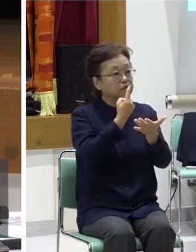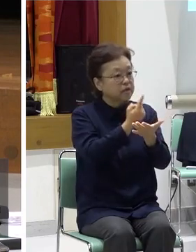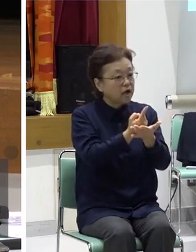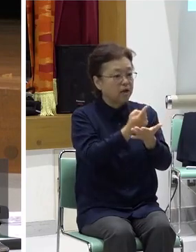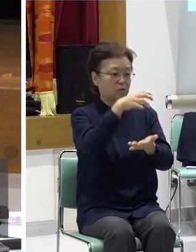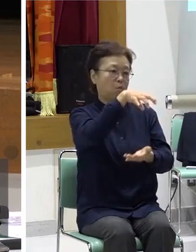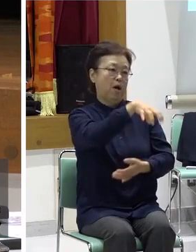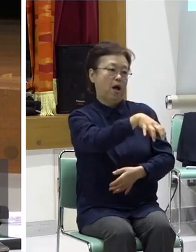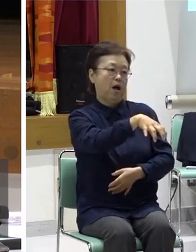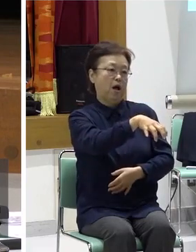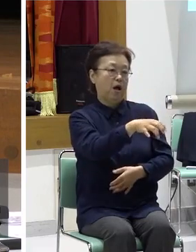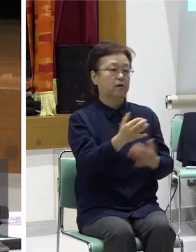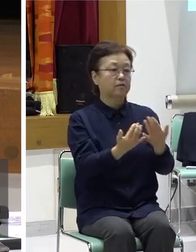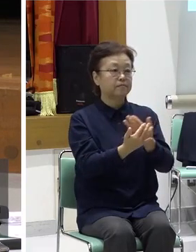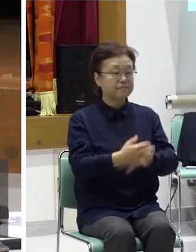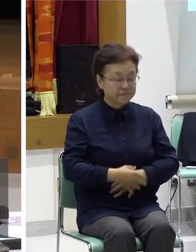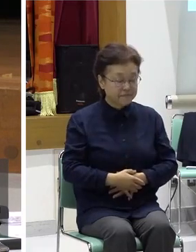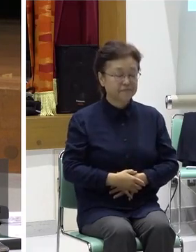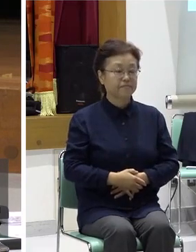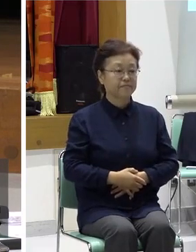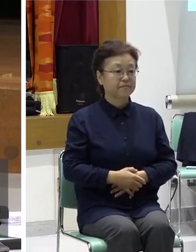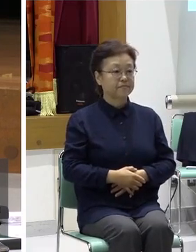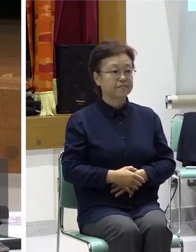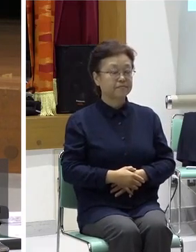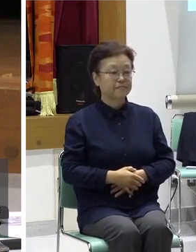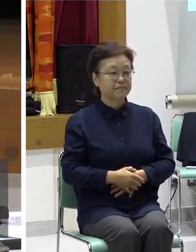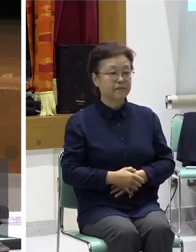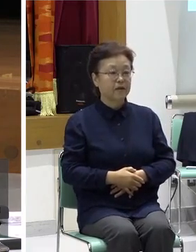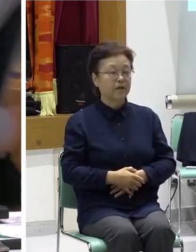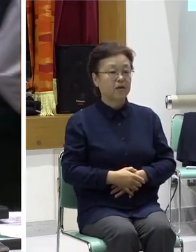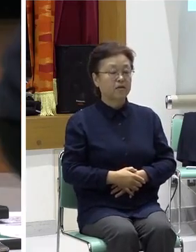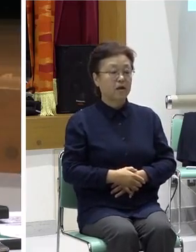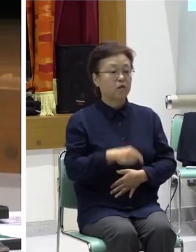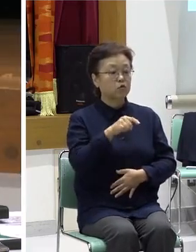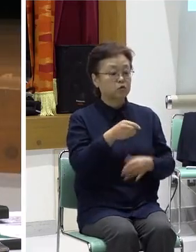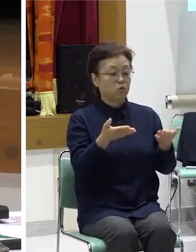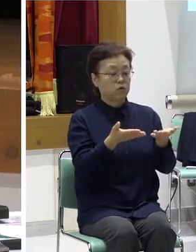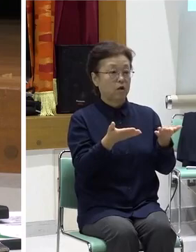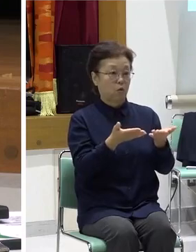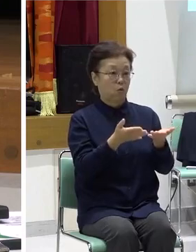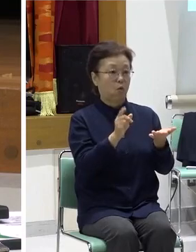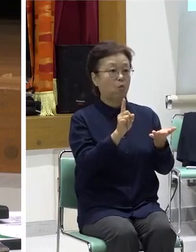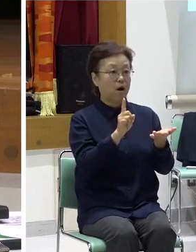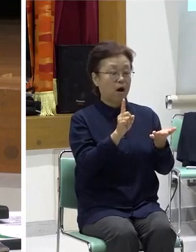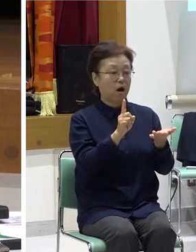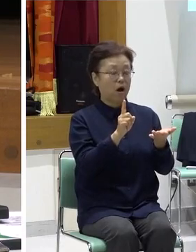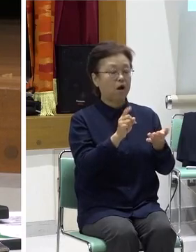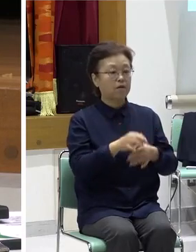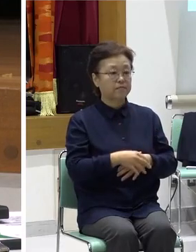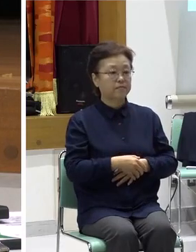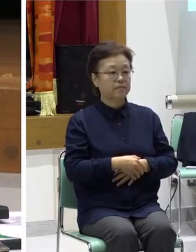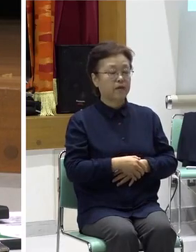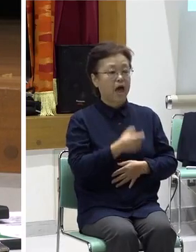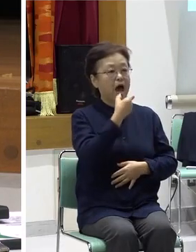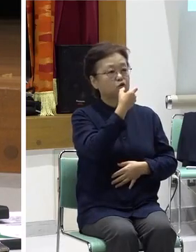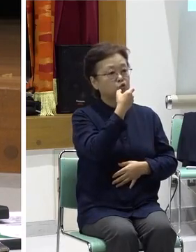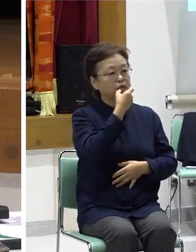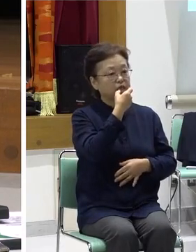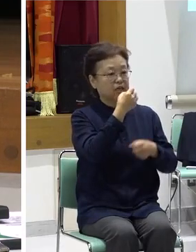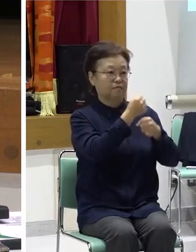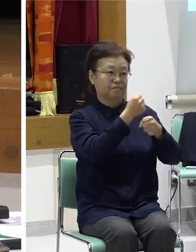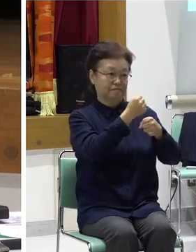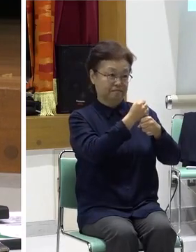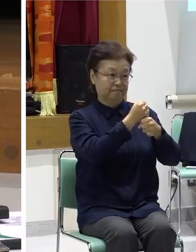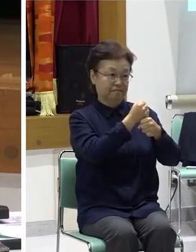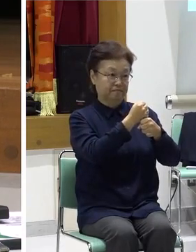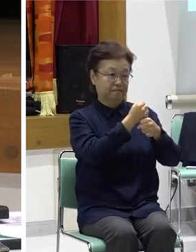というところにもなっております。で、そのうちの方でやってる作業っていうのは主にクッキー作りをさ